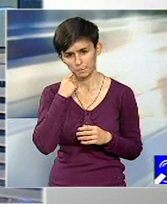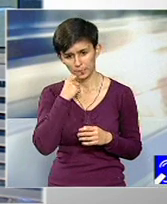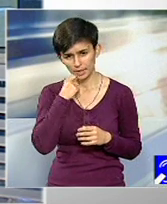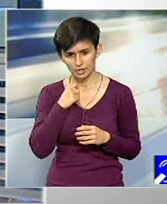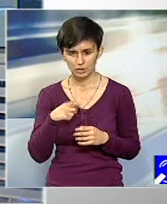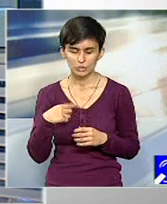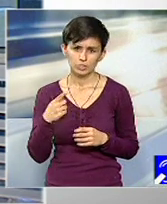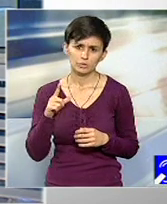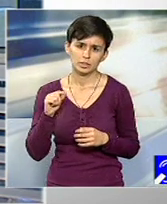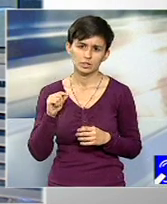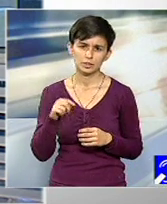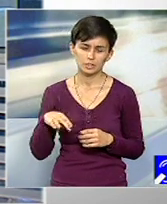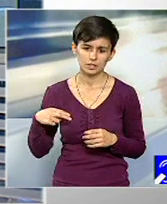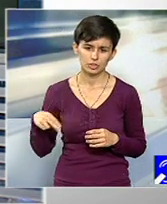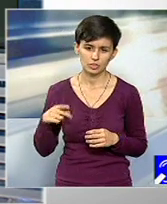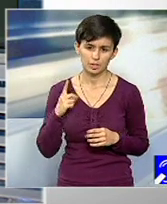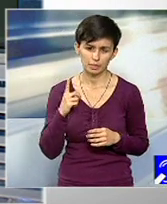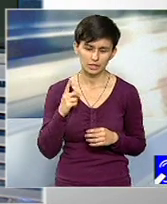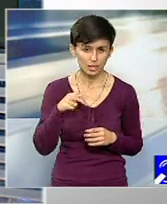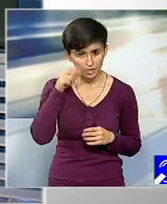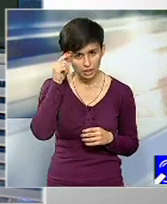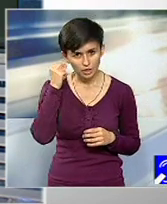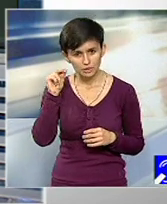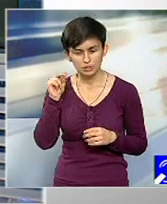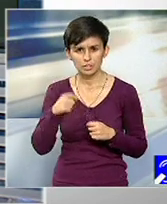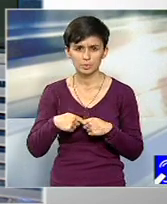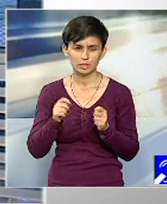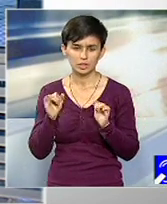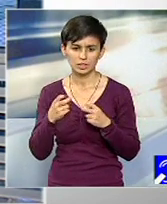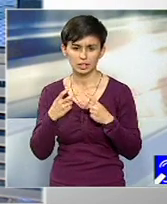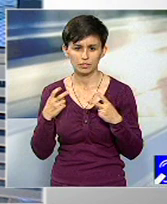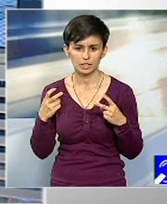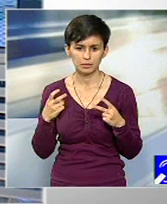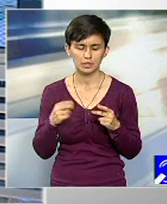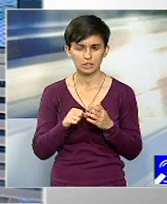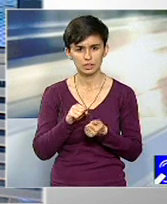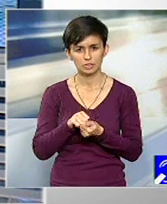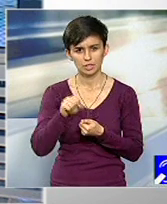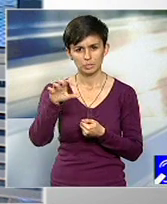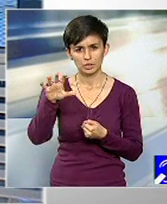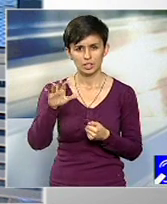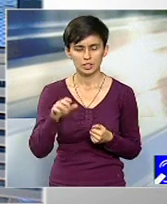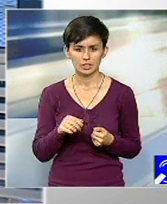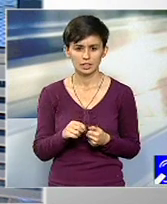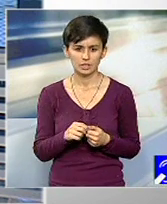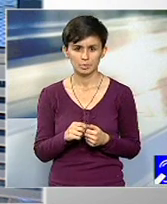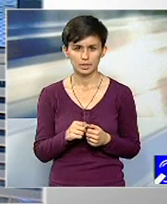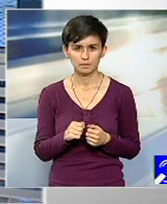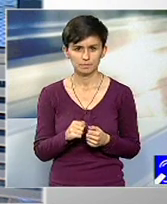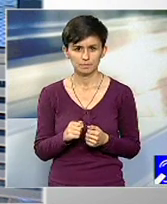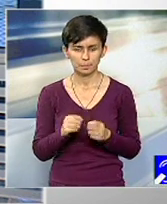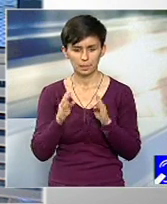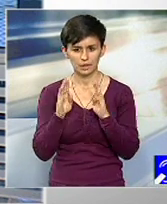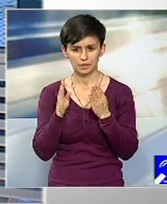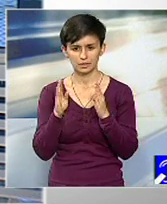data de 20 noiembrie, dar o să anunțăm toate evenimentele și toate proiecțiile sunt anunțate atât pe pagina de Facebook a Fundației Cartea